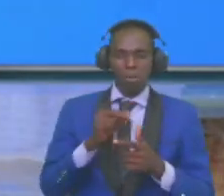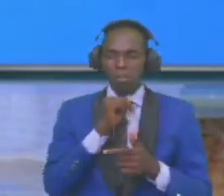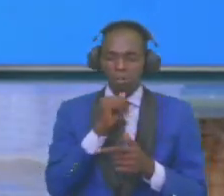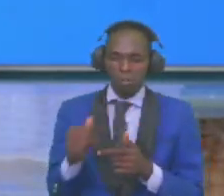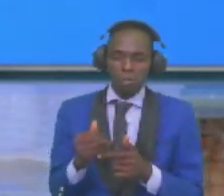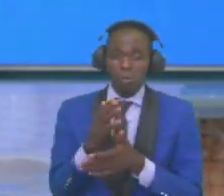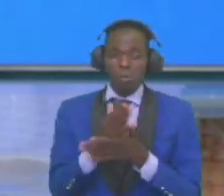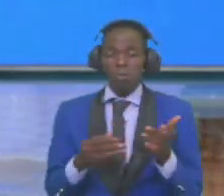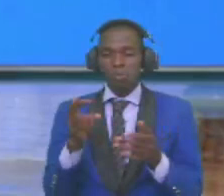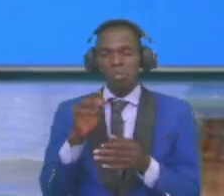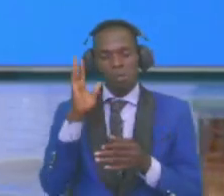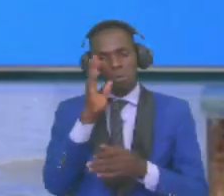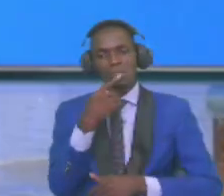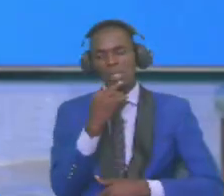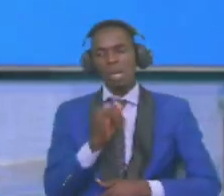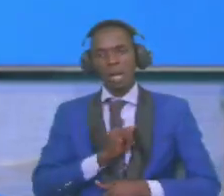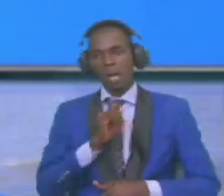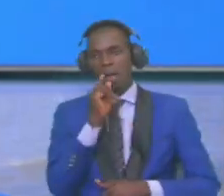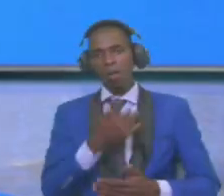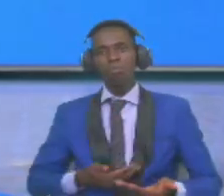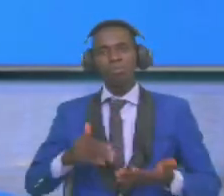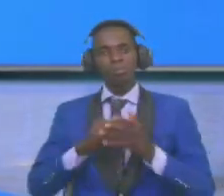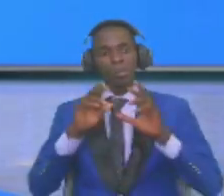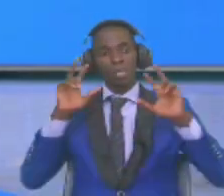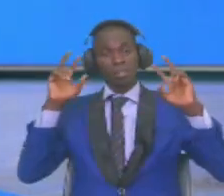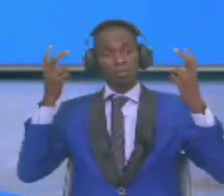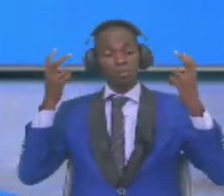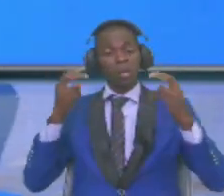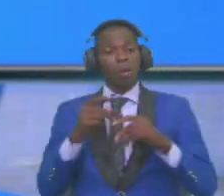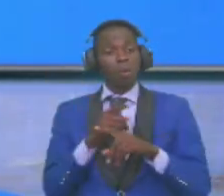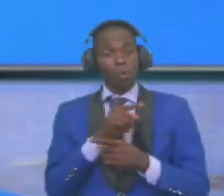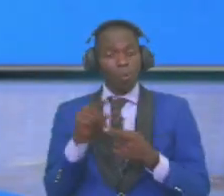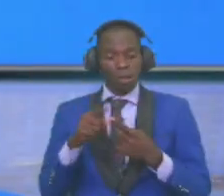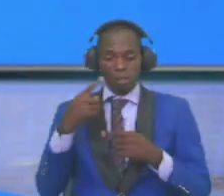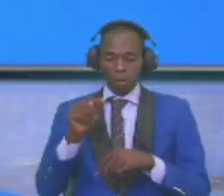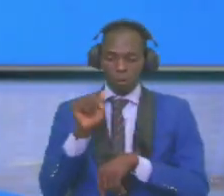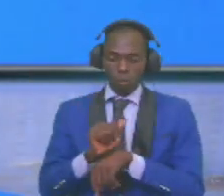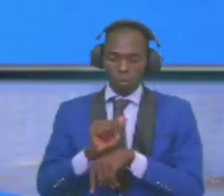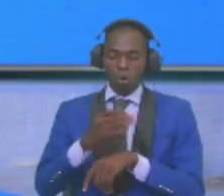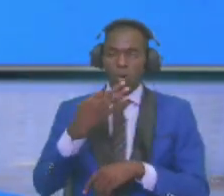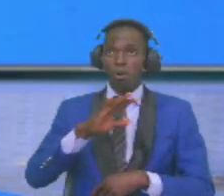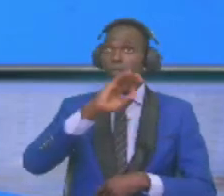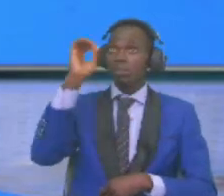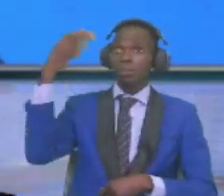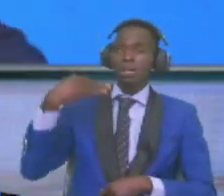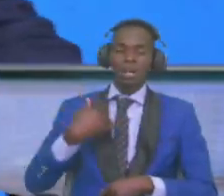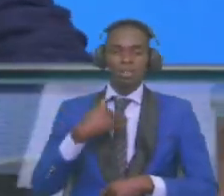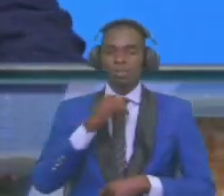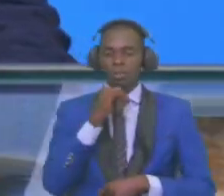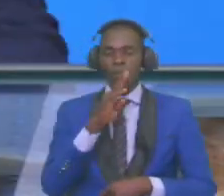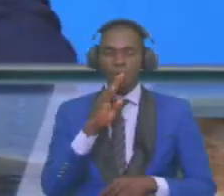nouveau ou pas cette europe pour faire c'est être les deux roues alors que l'oeuvre de lagrasse n'a pas été